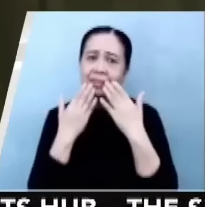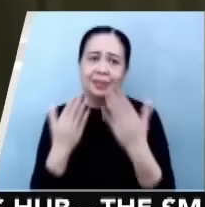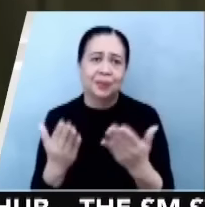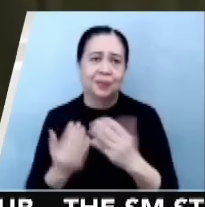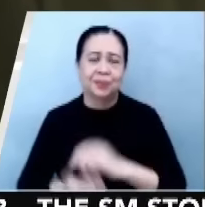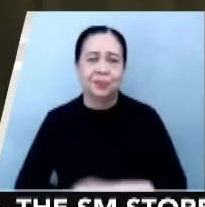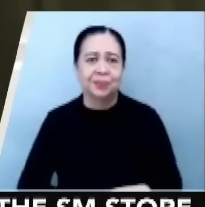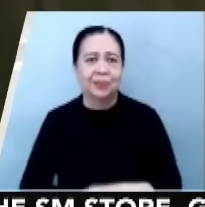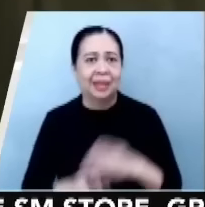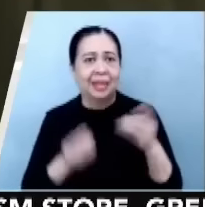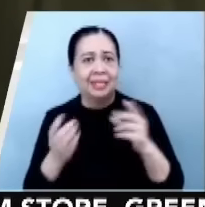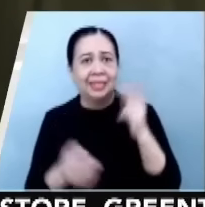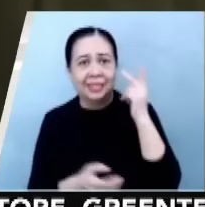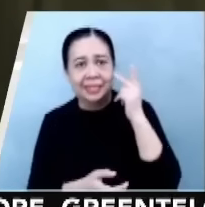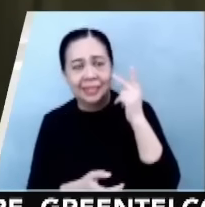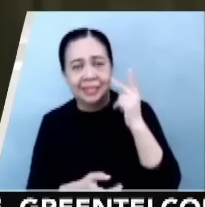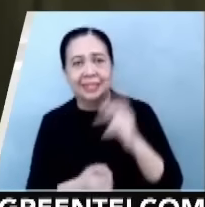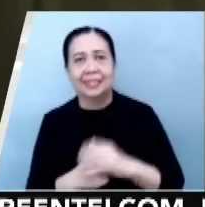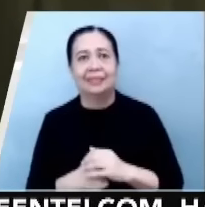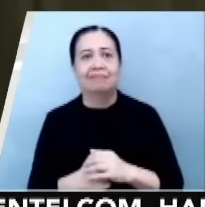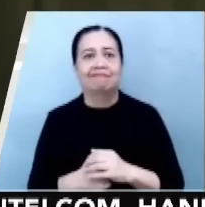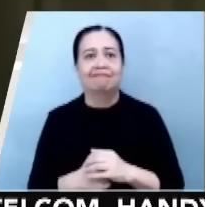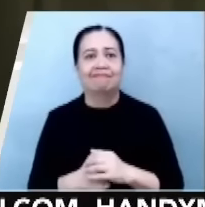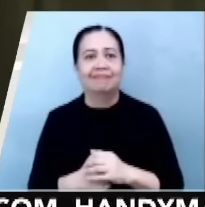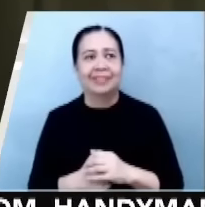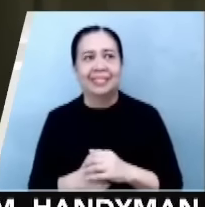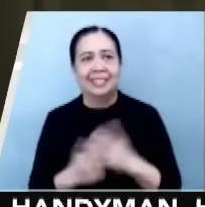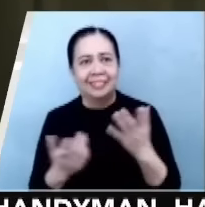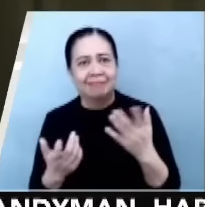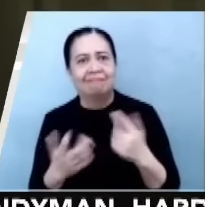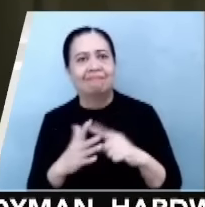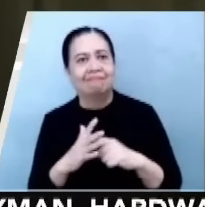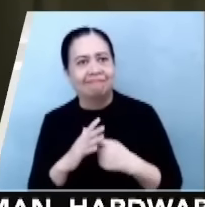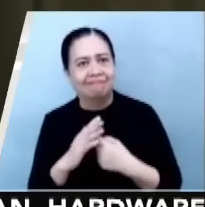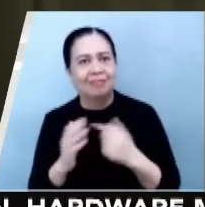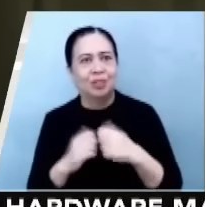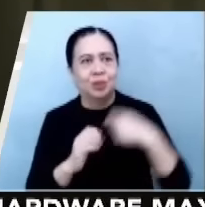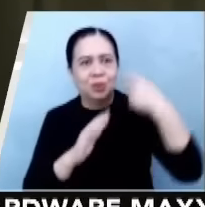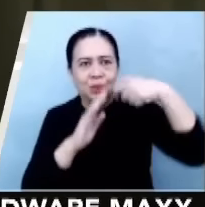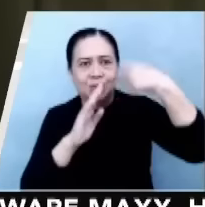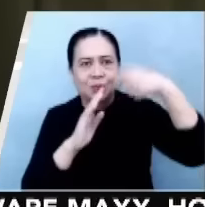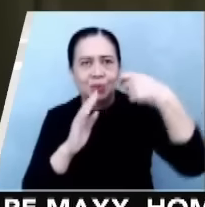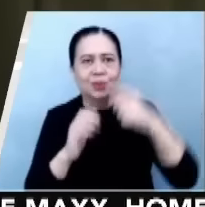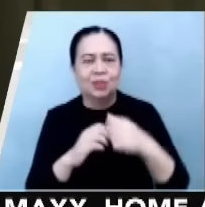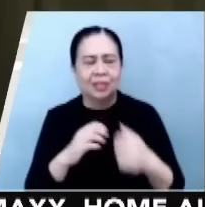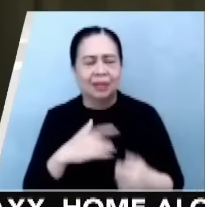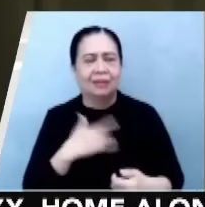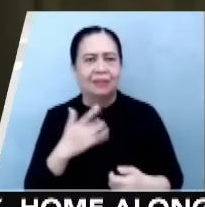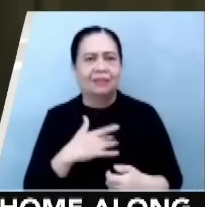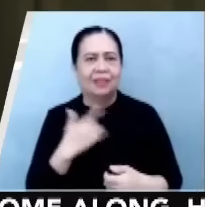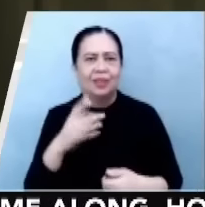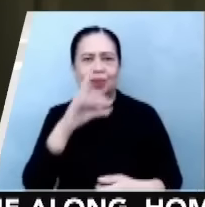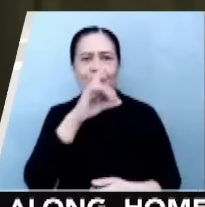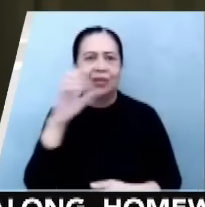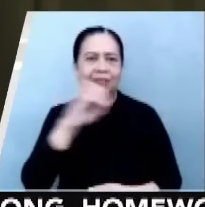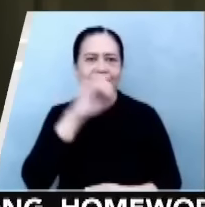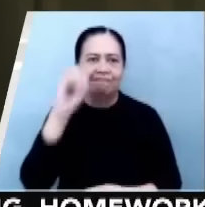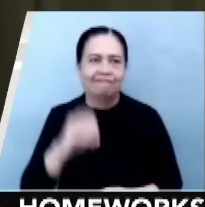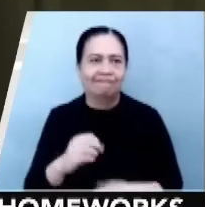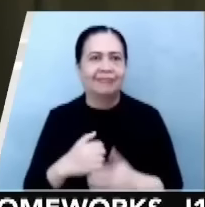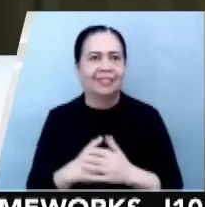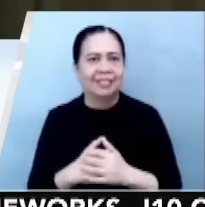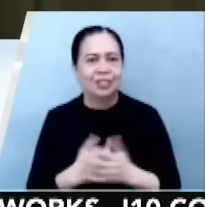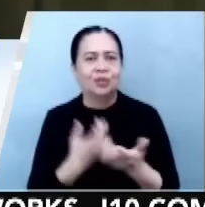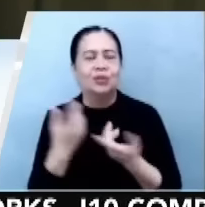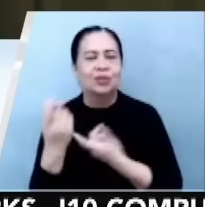Direkip, umpisa pa lang ng shooting natin, ramdam ko ang 100% na pagtitiwala mo sa